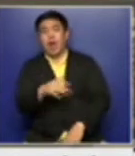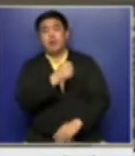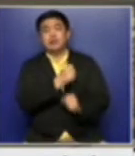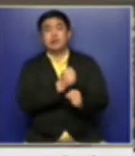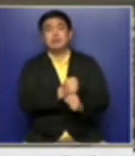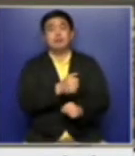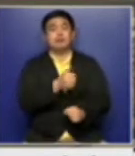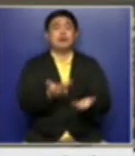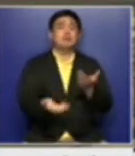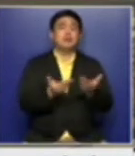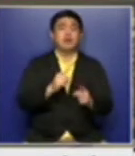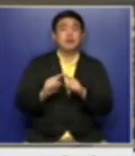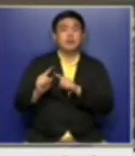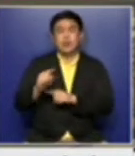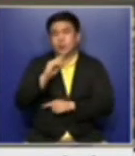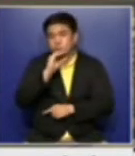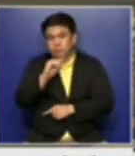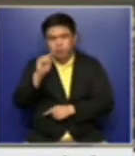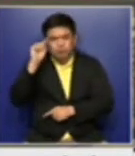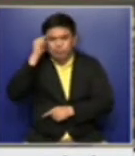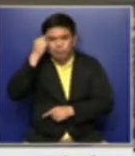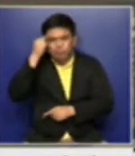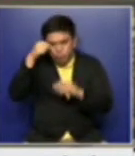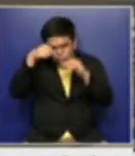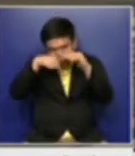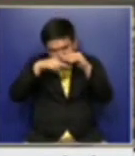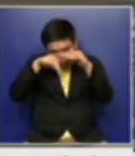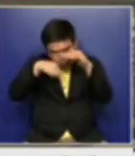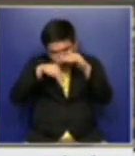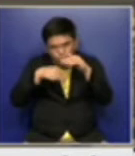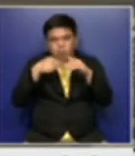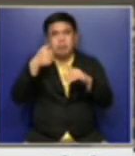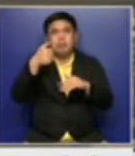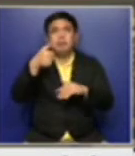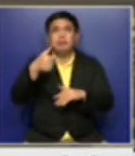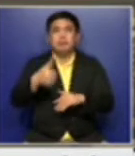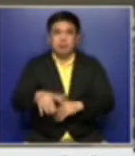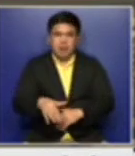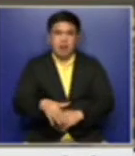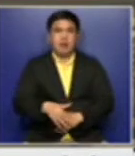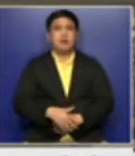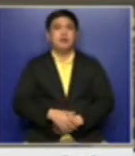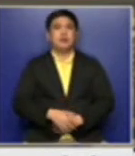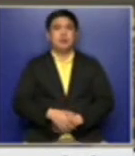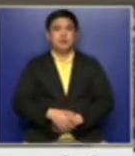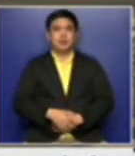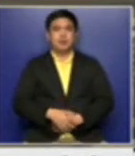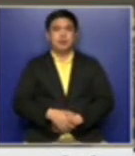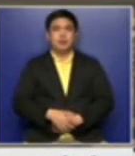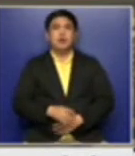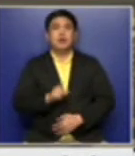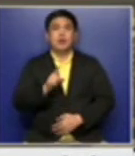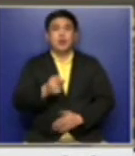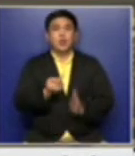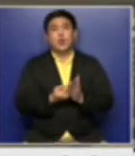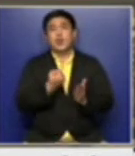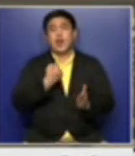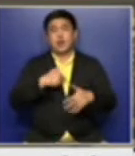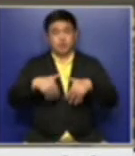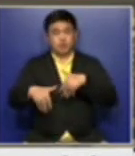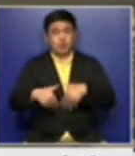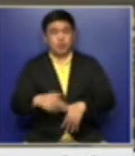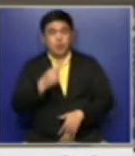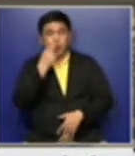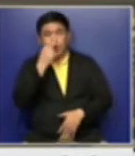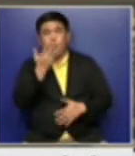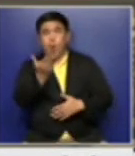ราษฎรแห่งนี้ไม่สามารถที่จะตรวจสอบได้ซึ่งให้ตัวแทนของประชาชนไม่ส